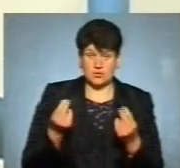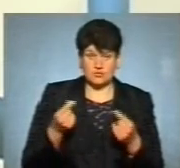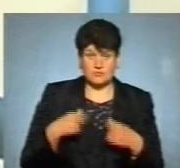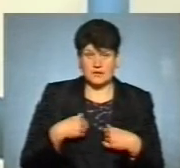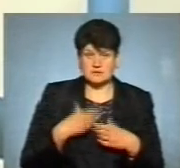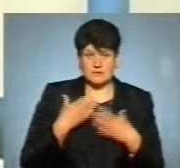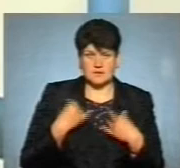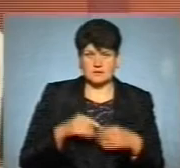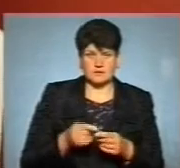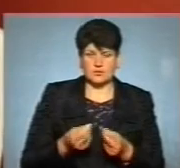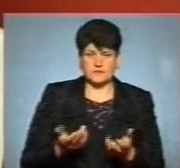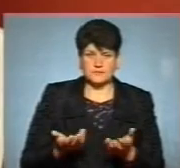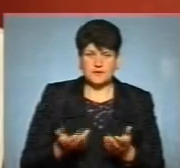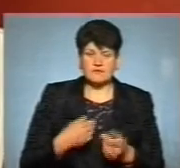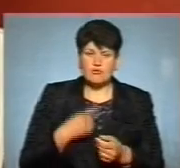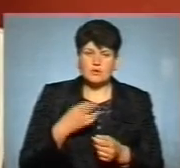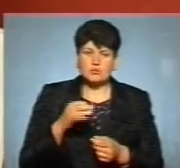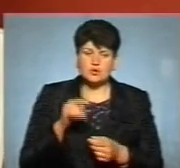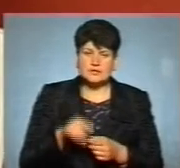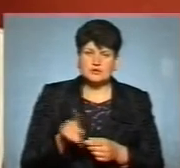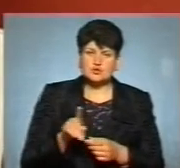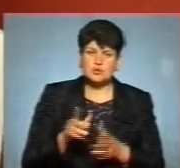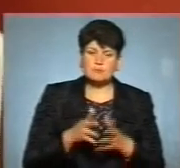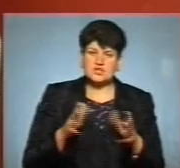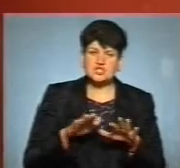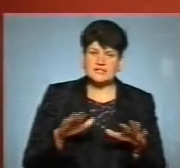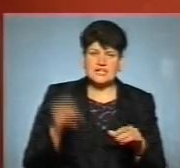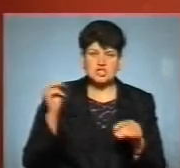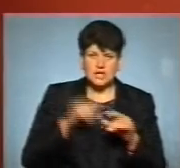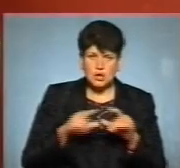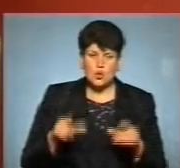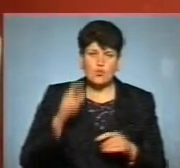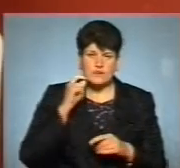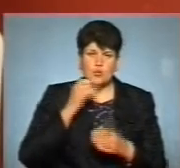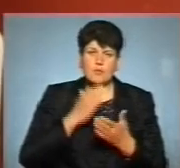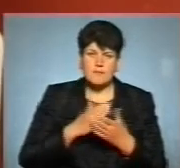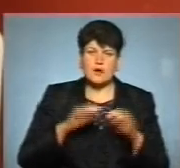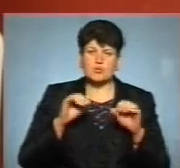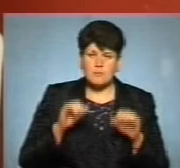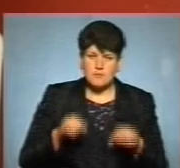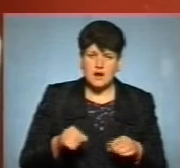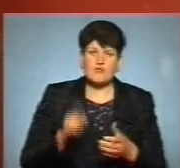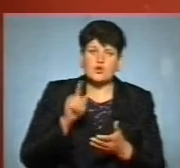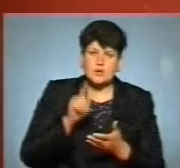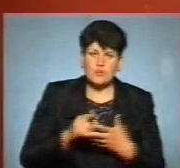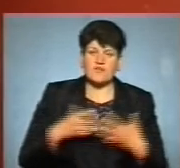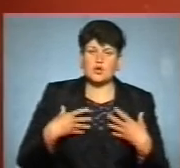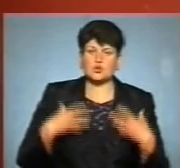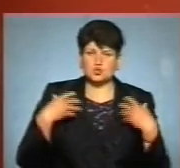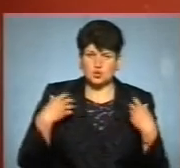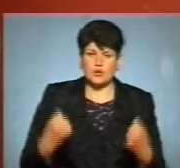нема. І також ви зазначаєте про те, що все ж таки більшість дітей шкільного віку мають право, зокрема, і повинні оздоровитися